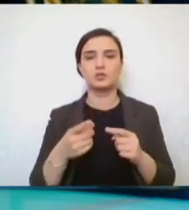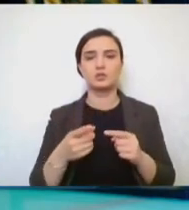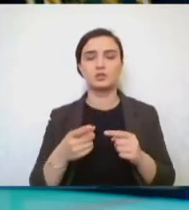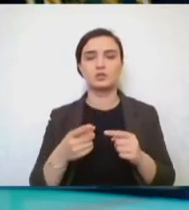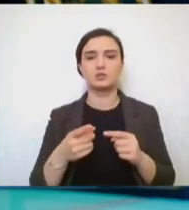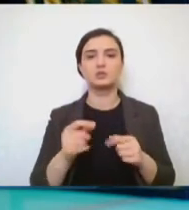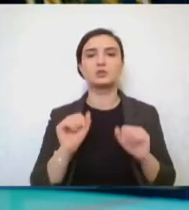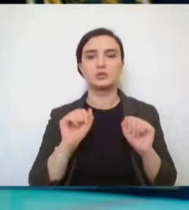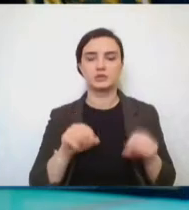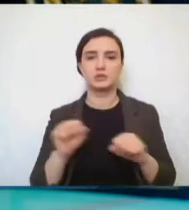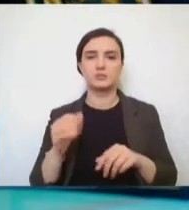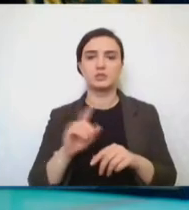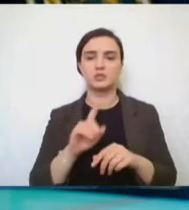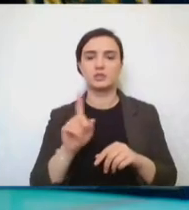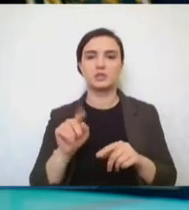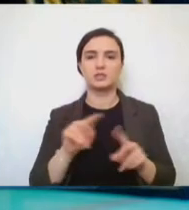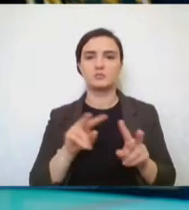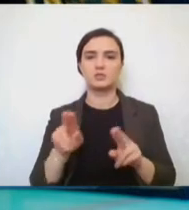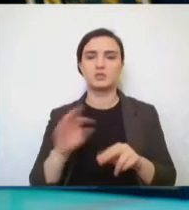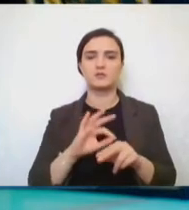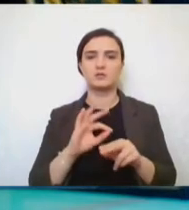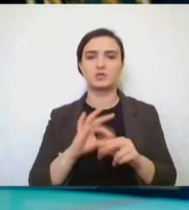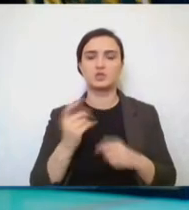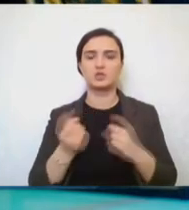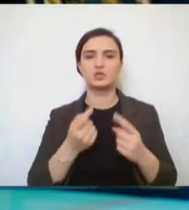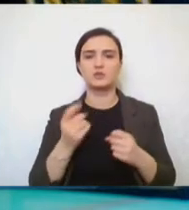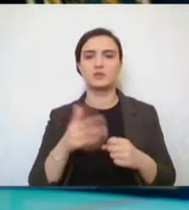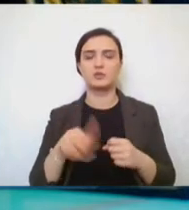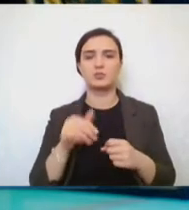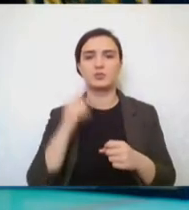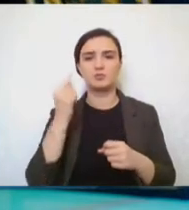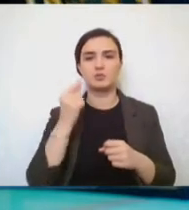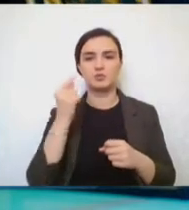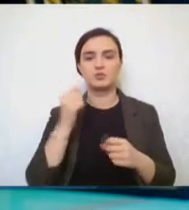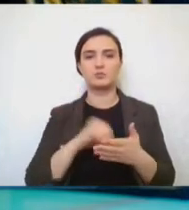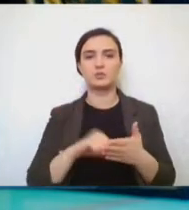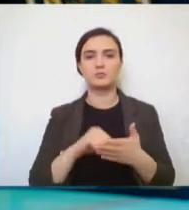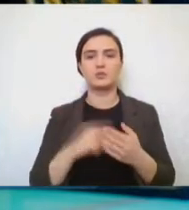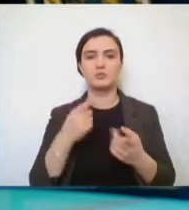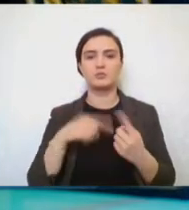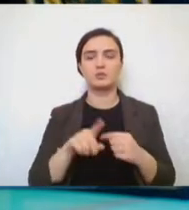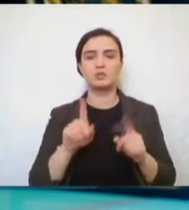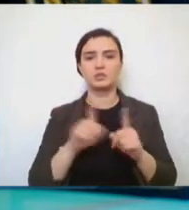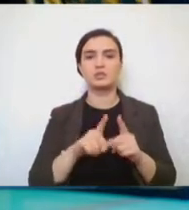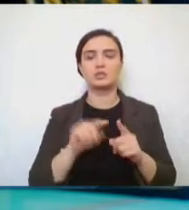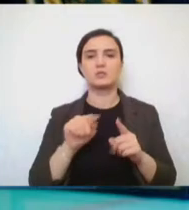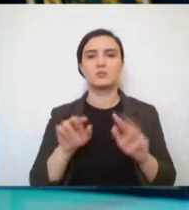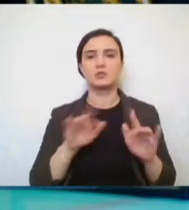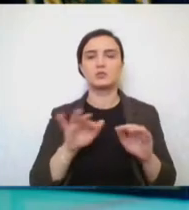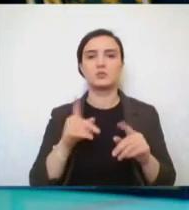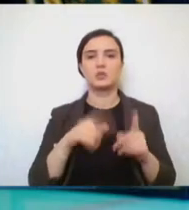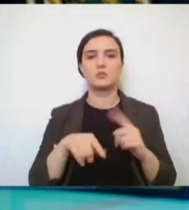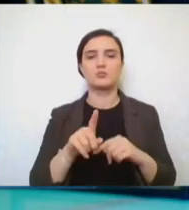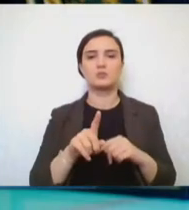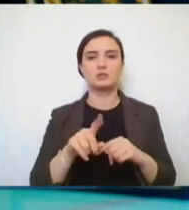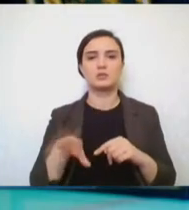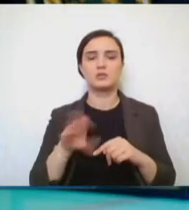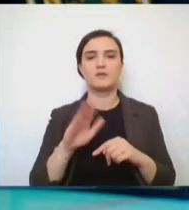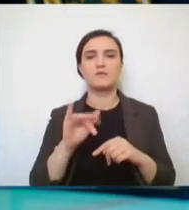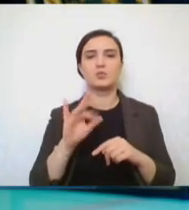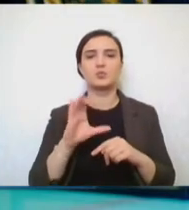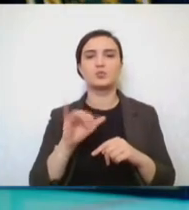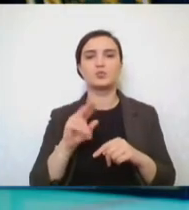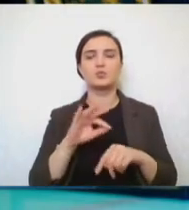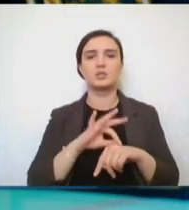შესაძლებელია რაღაცა მსგავსი ჩივილები რჩებოდეს, როგორც ფსიქოლოგიური ფაქტორიდან გამომდინარე, ისე იმ პროცესებიდან გამომდინარე, რომელიც ვირუსული ინფექციის დროს